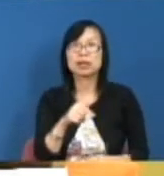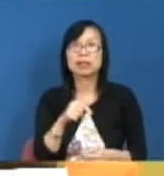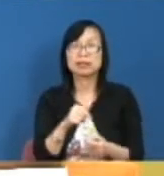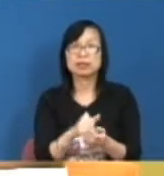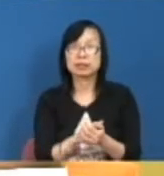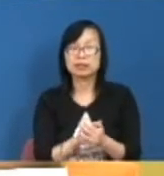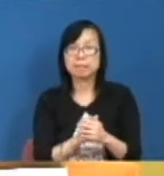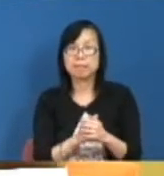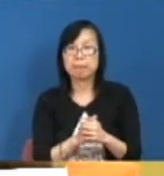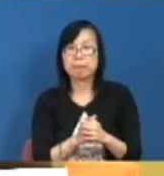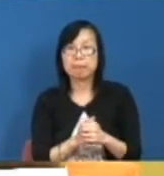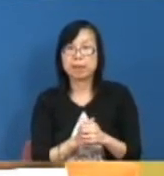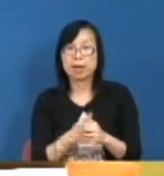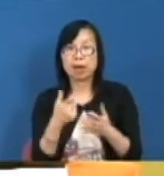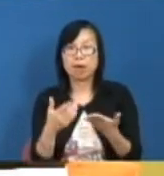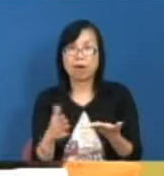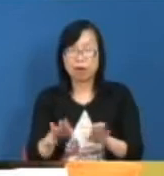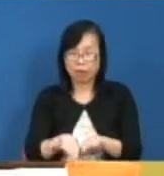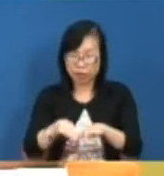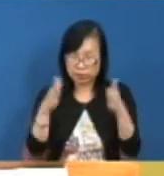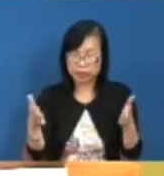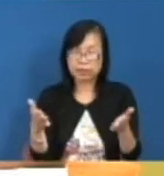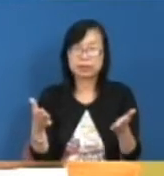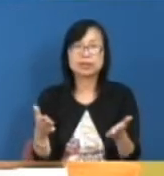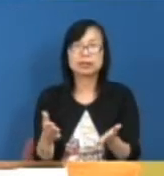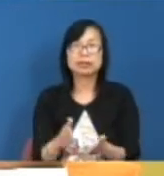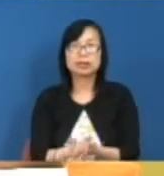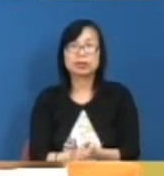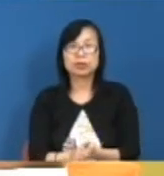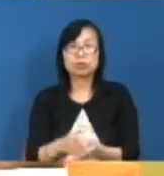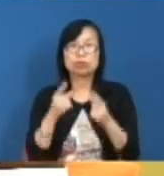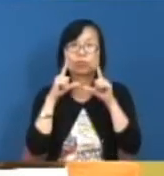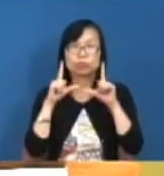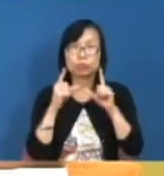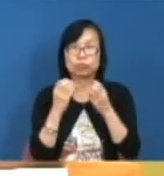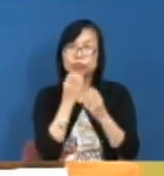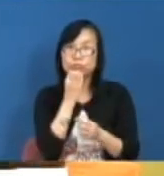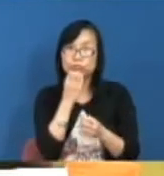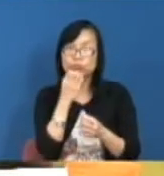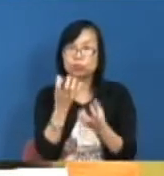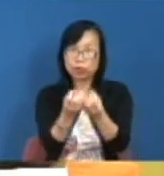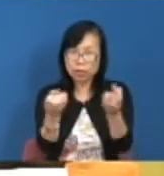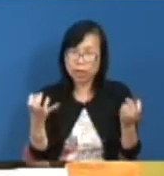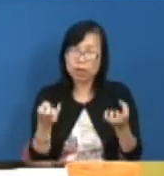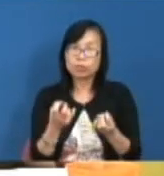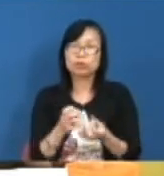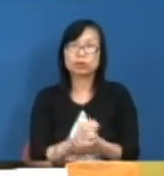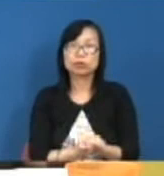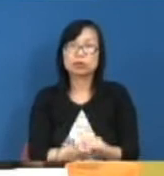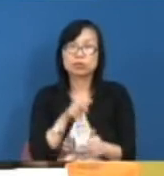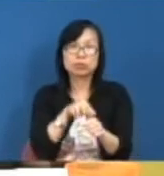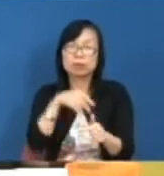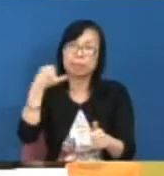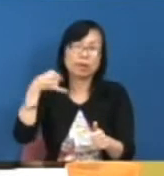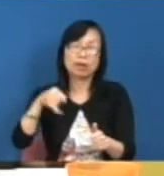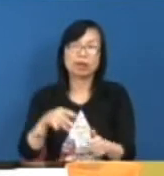始談裁軍，開始對東歐的控制不住，因為他覺得沒辦法再用以